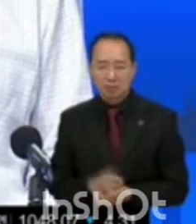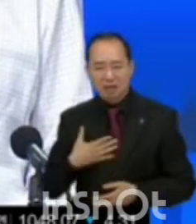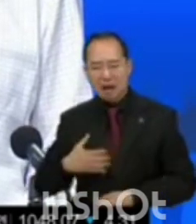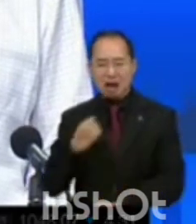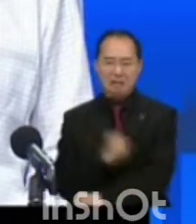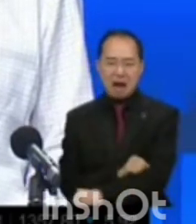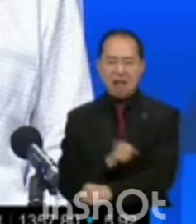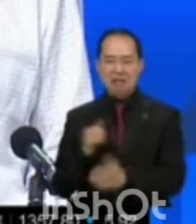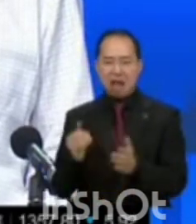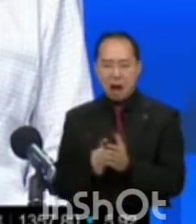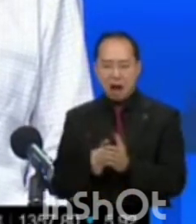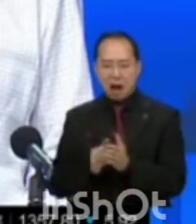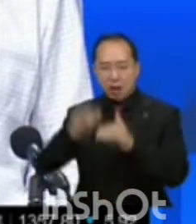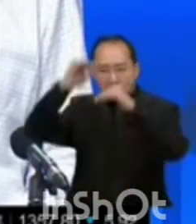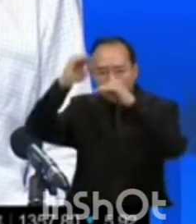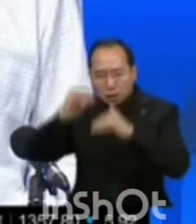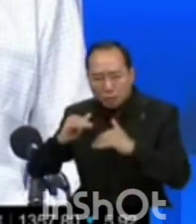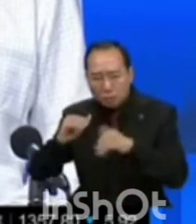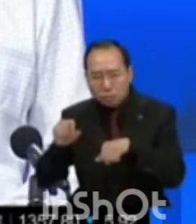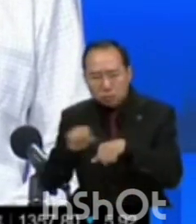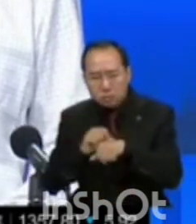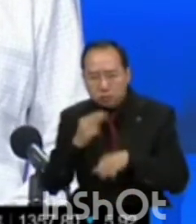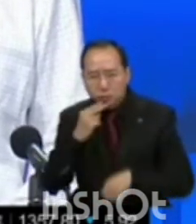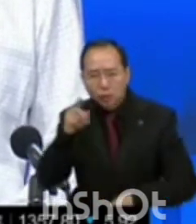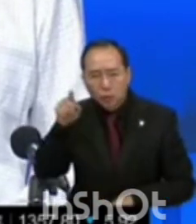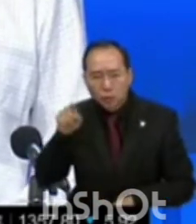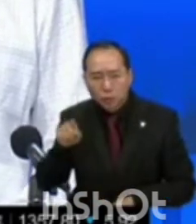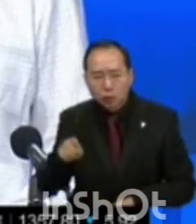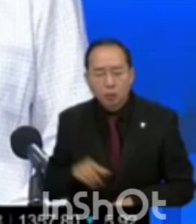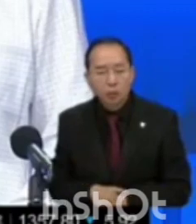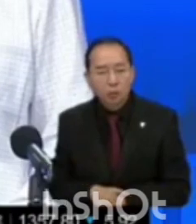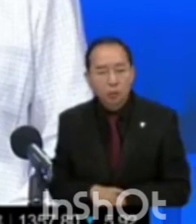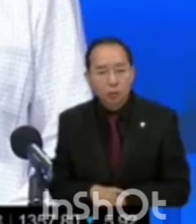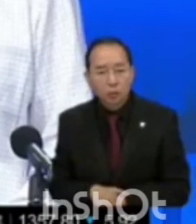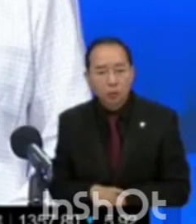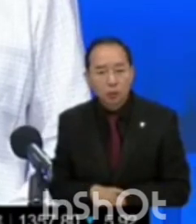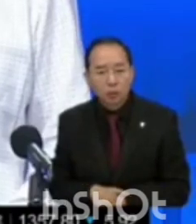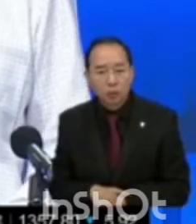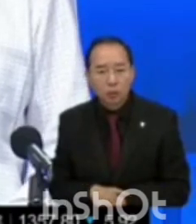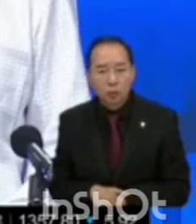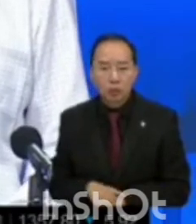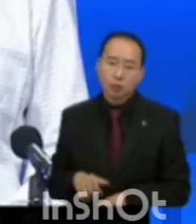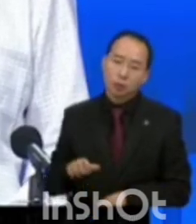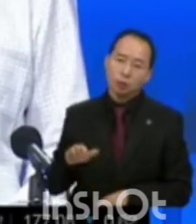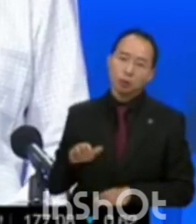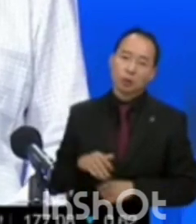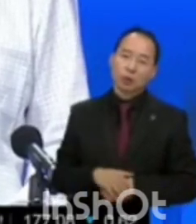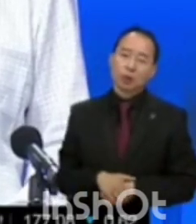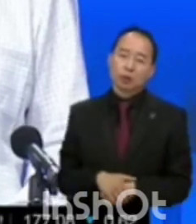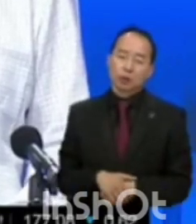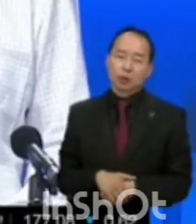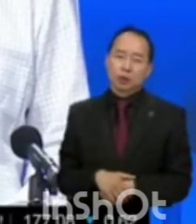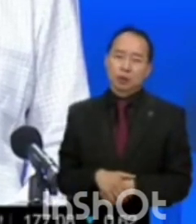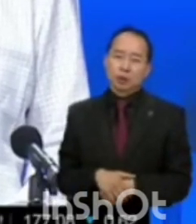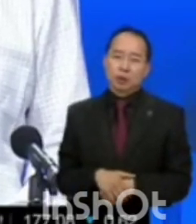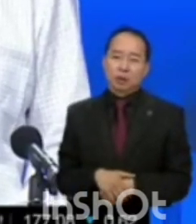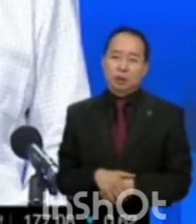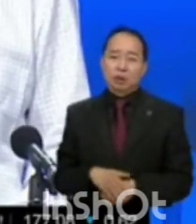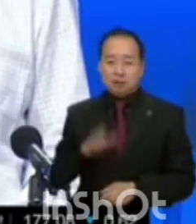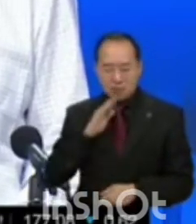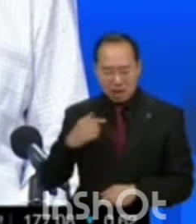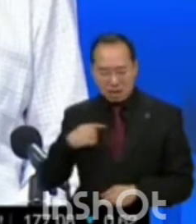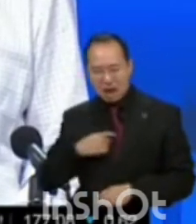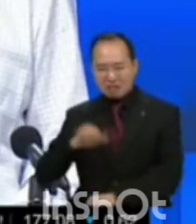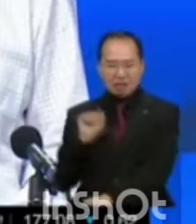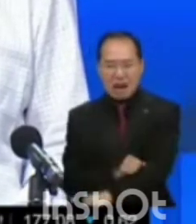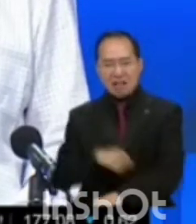만한 그런 특별한 내용들이 없는 것 같아요. 그래서 진짜 좀 저 한번 국민들께 내가 이런 거 했다 하고 이렇게